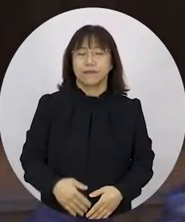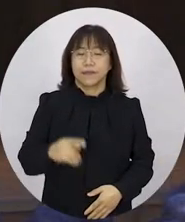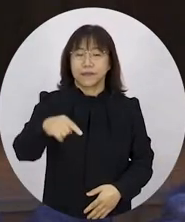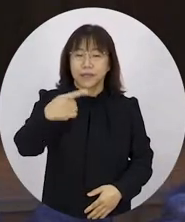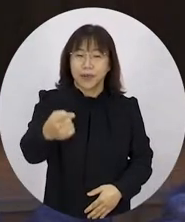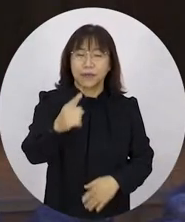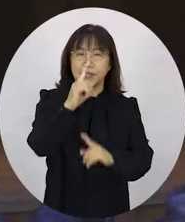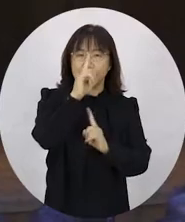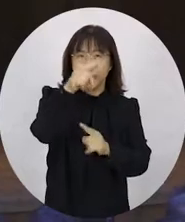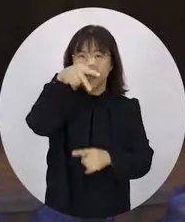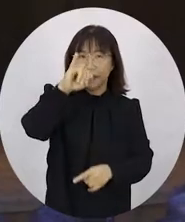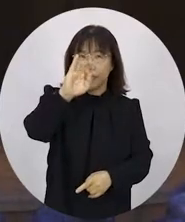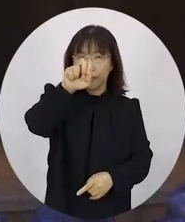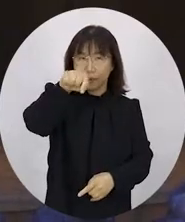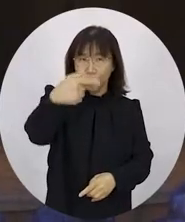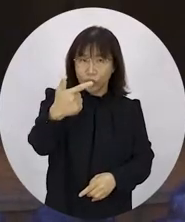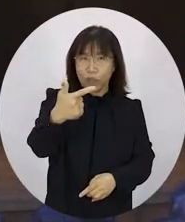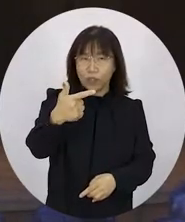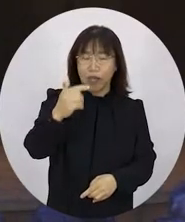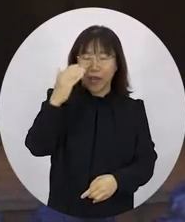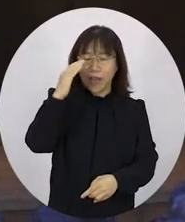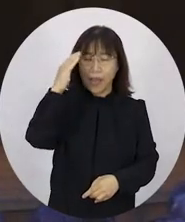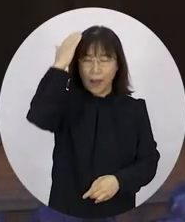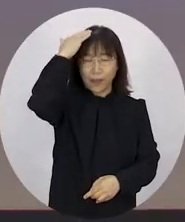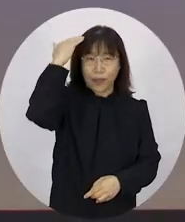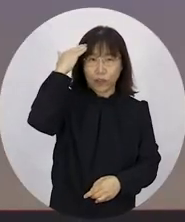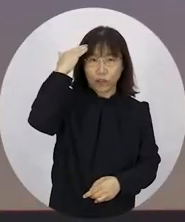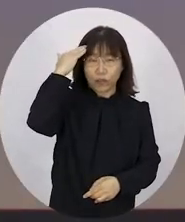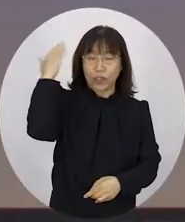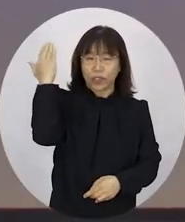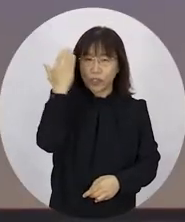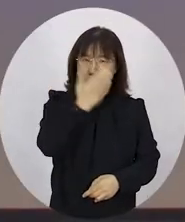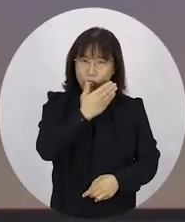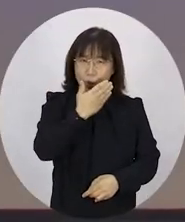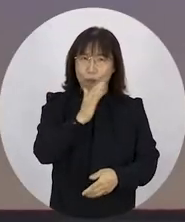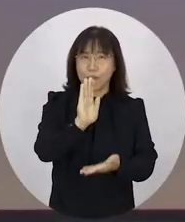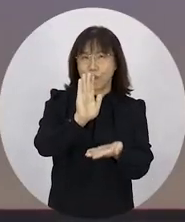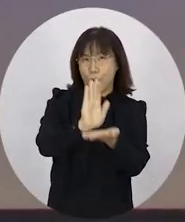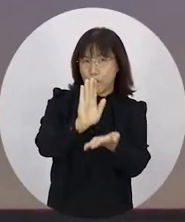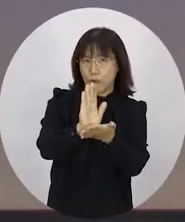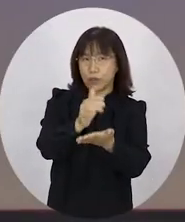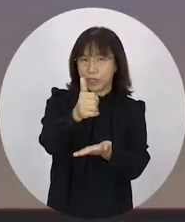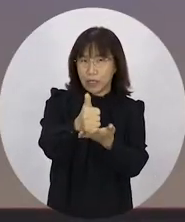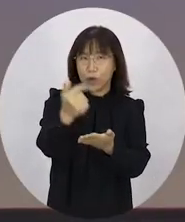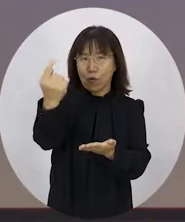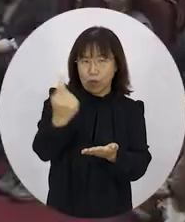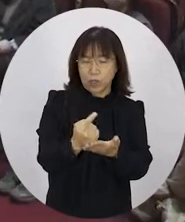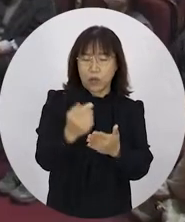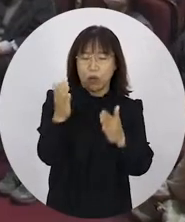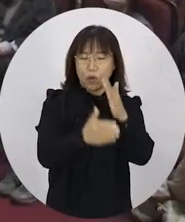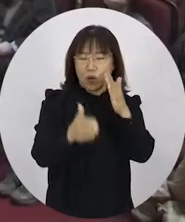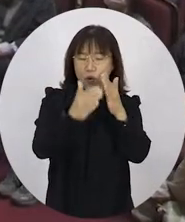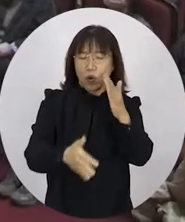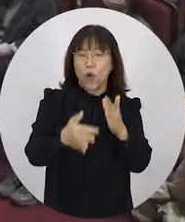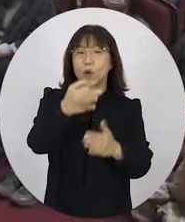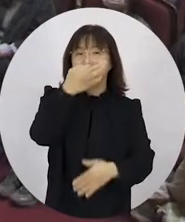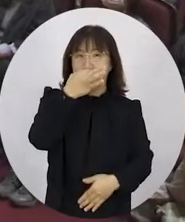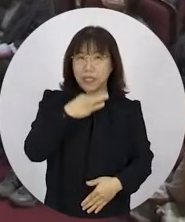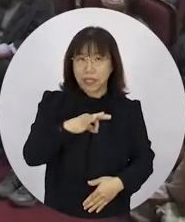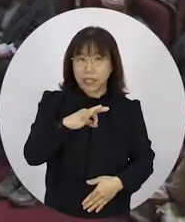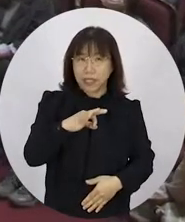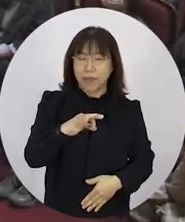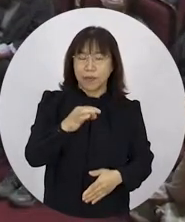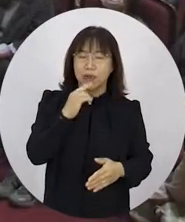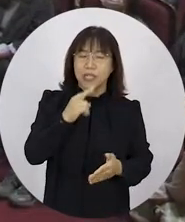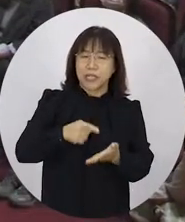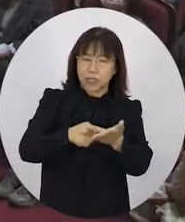펼쳤습니다. 이어 이지문 한국청렴운동본부 이사장이 강단에 올라 공익신고 이야기, 공익신고자 보호법에